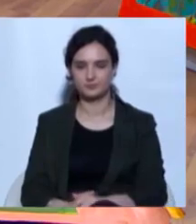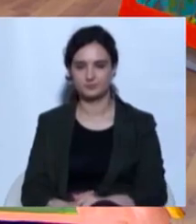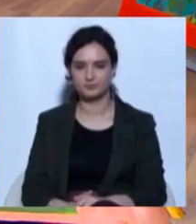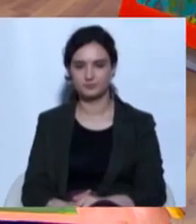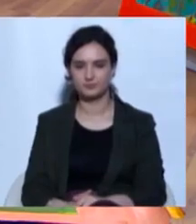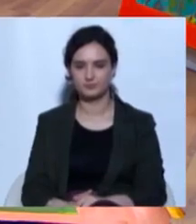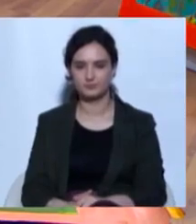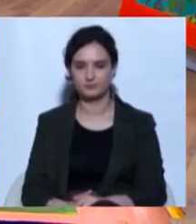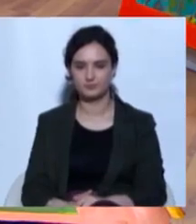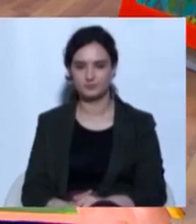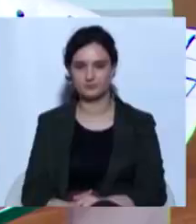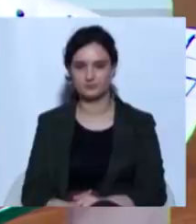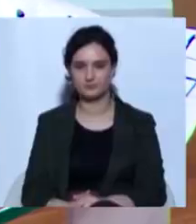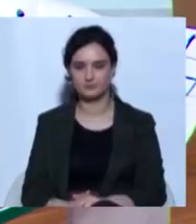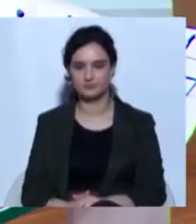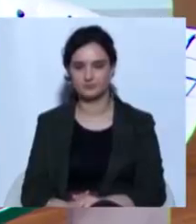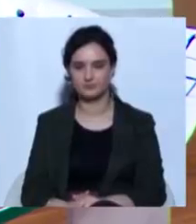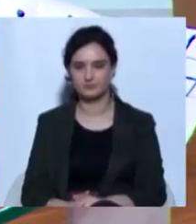აი აქ.